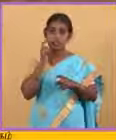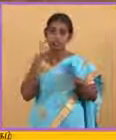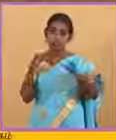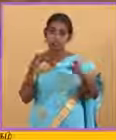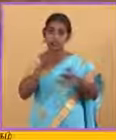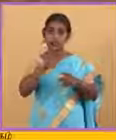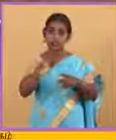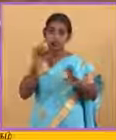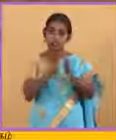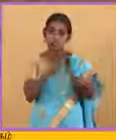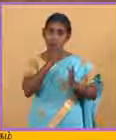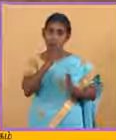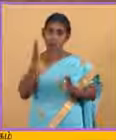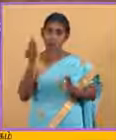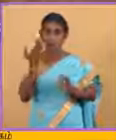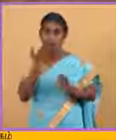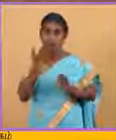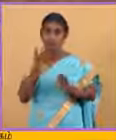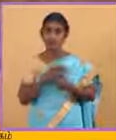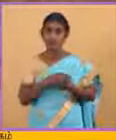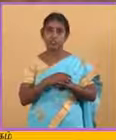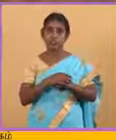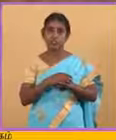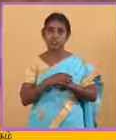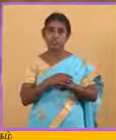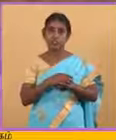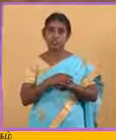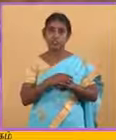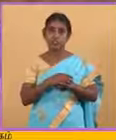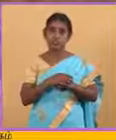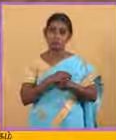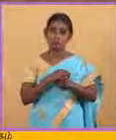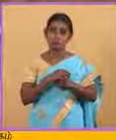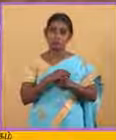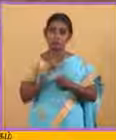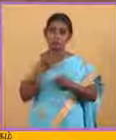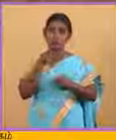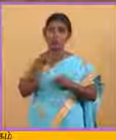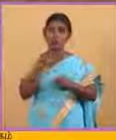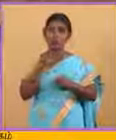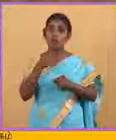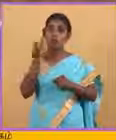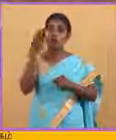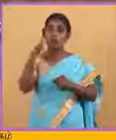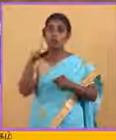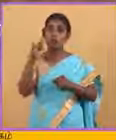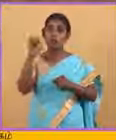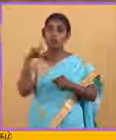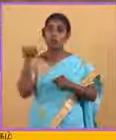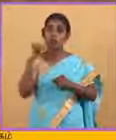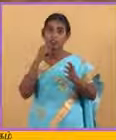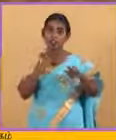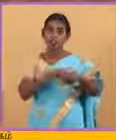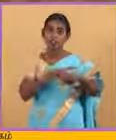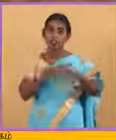நூல்களையும் படிச்சுட்டு அதில் ஊழ் என்ற எழுத்து 96 முறை வந்துள்ளதுன்னு சொல்லியிருக்காரு. எவ்வளோ